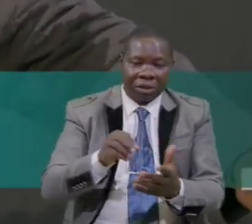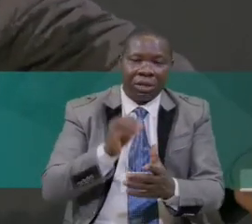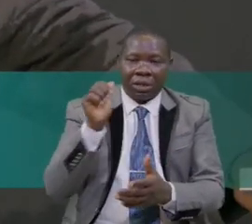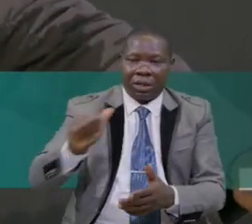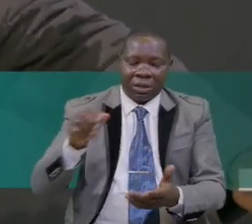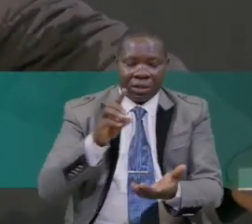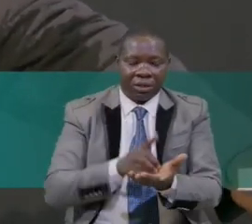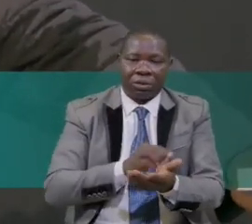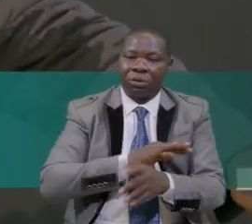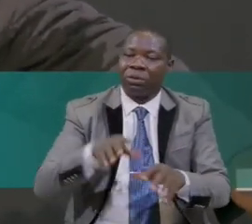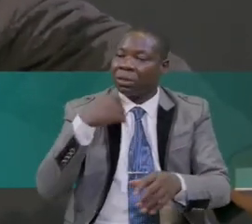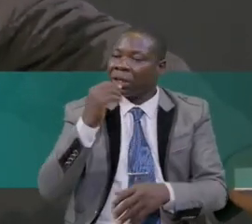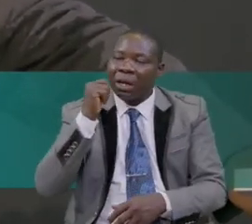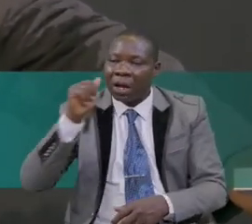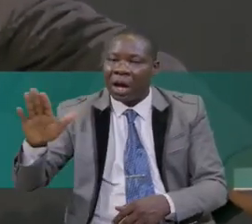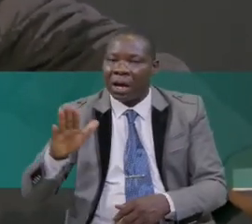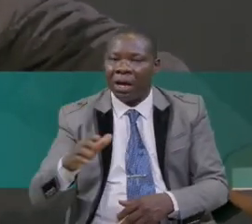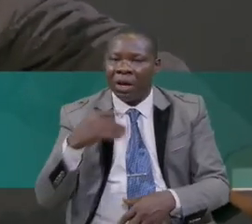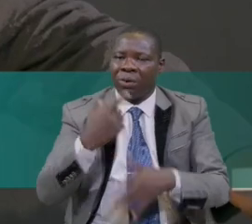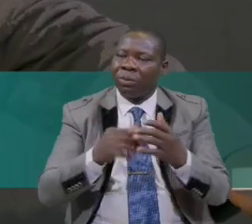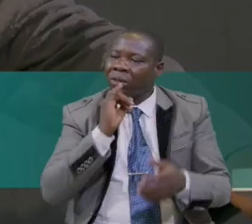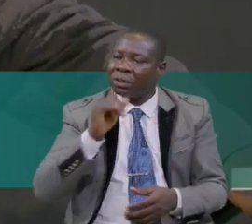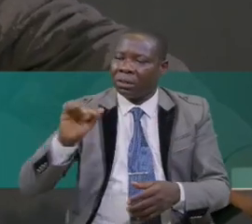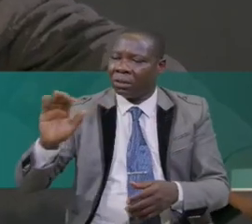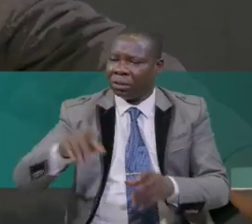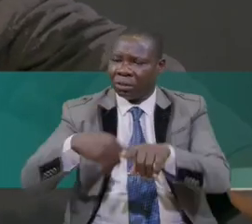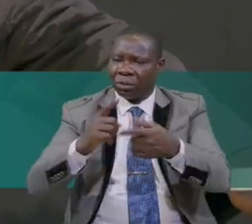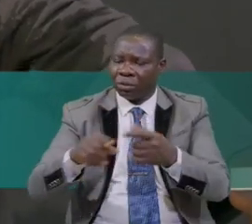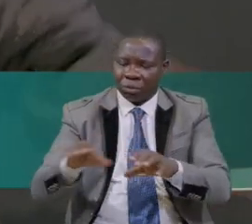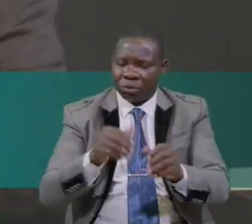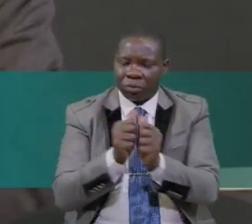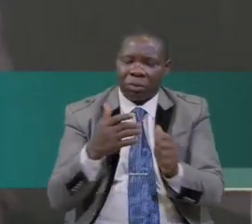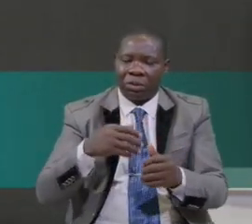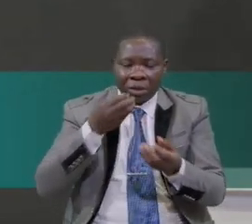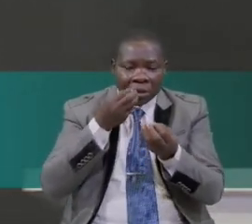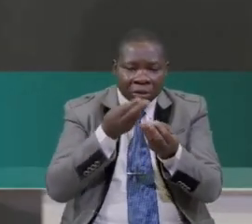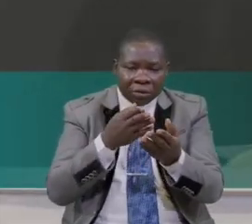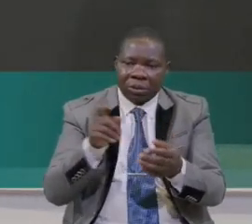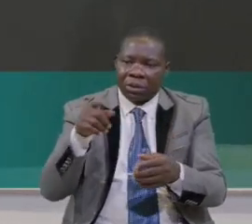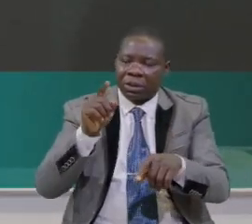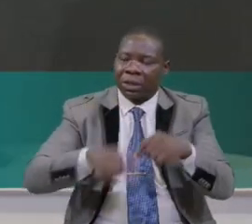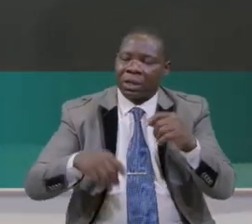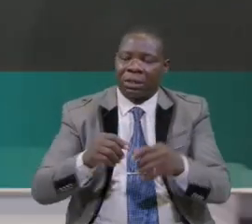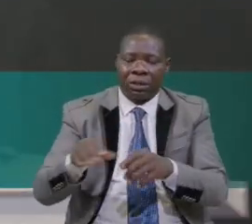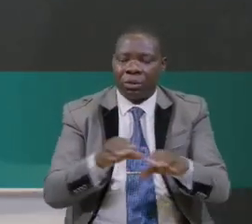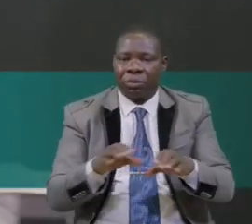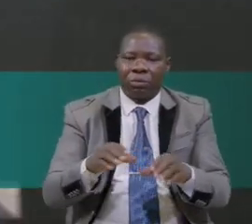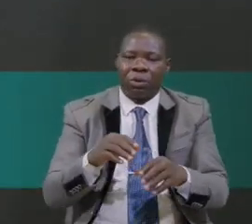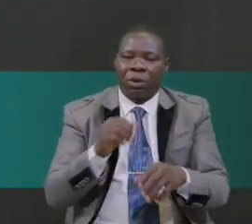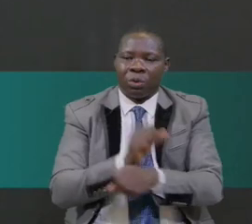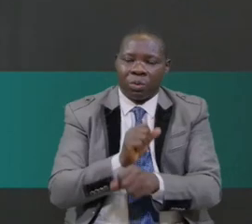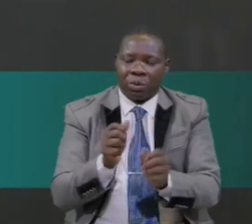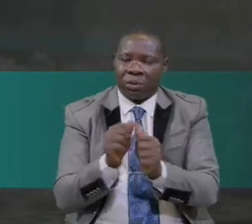d'en savoir. Qu'est-ce qu'il va faire avec l'information qu'elle ne peut pas gérer? Je n'ai rien dit à